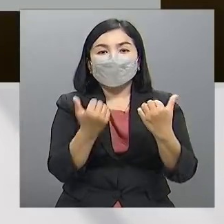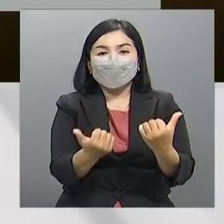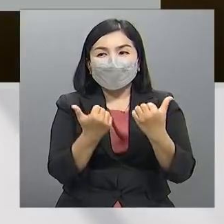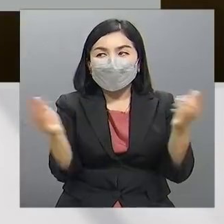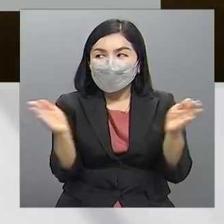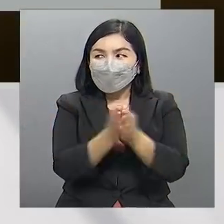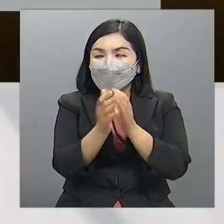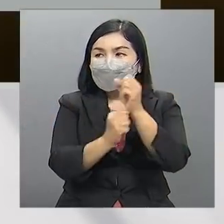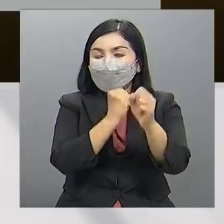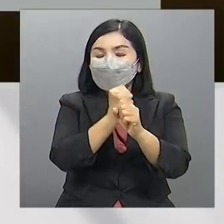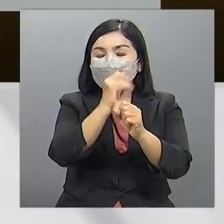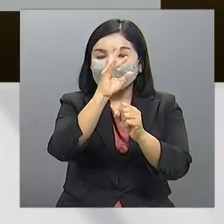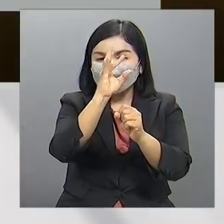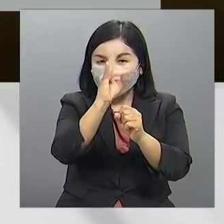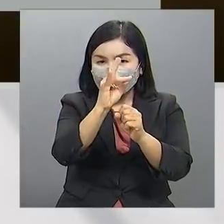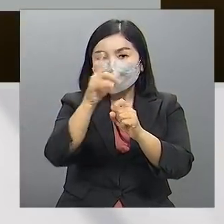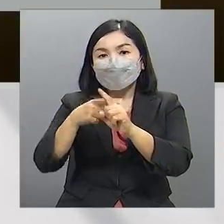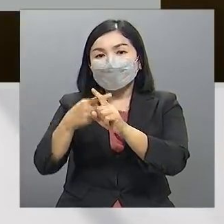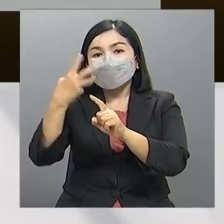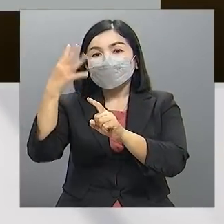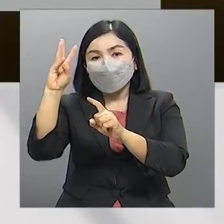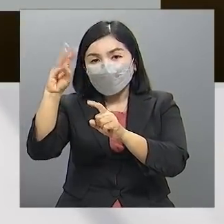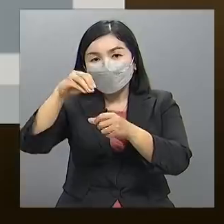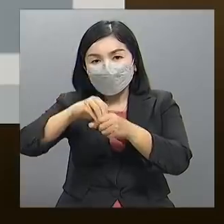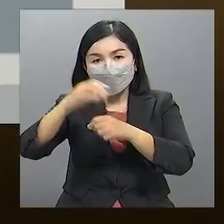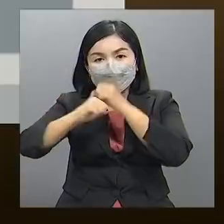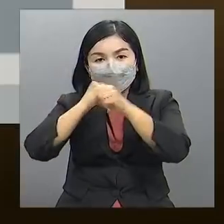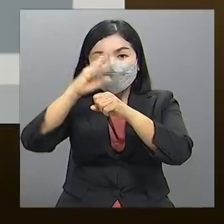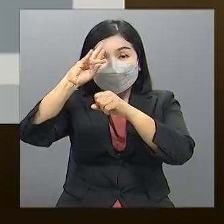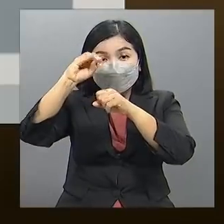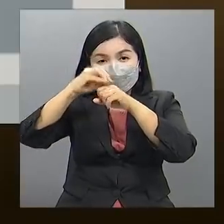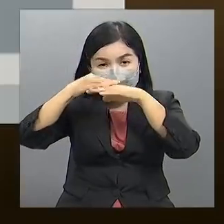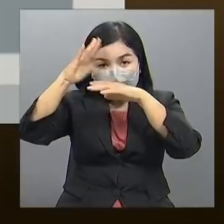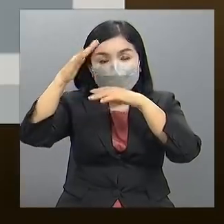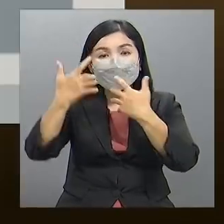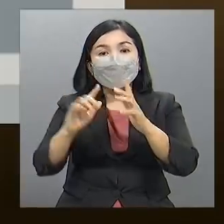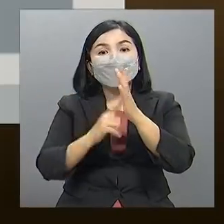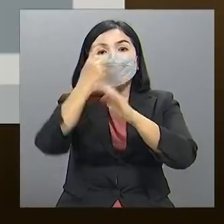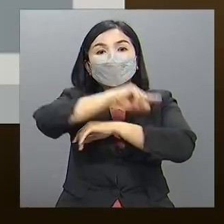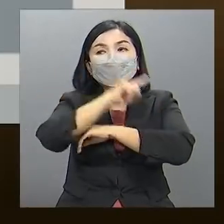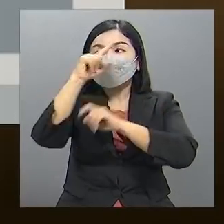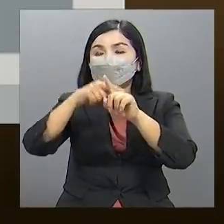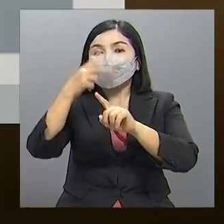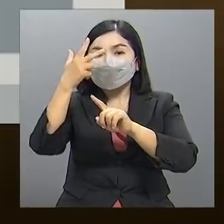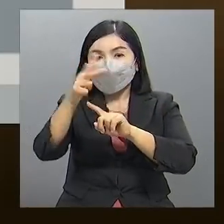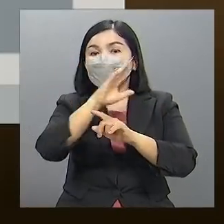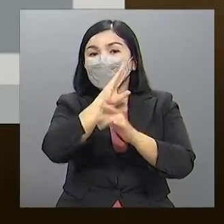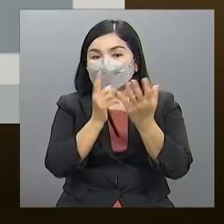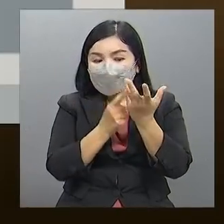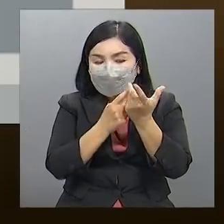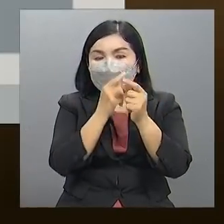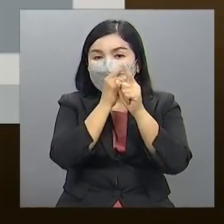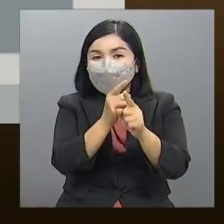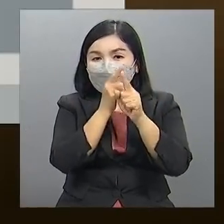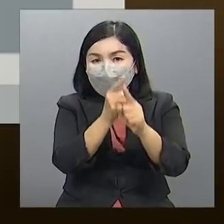6เดือนแล้วและมีอายุเกิน70ปีตั้งแต่1มีนาคมที่ผ่านมาถ้ายึดตามที่มาคือรัฐธรรมนู